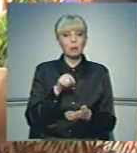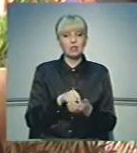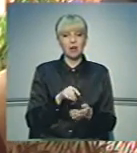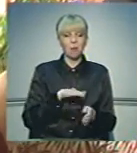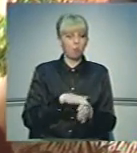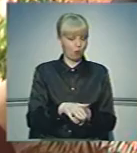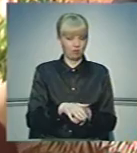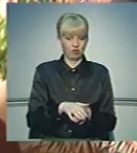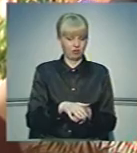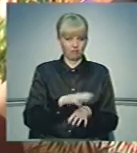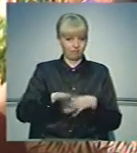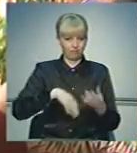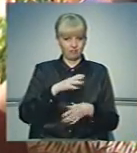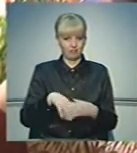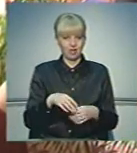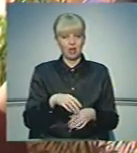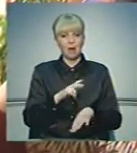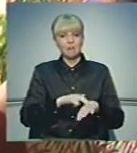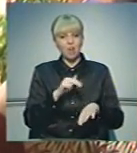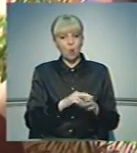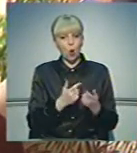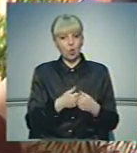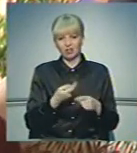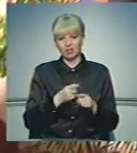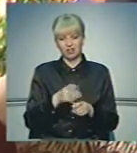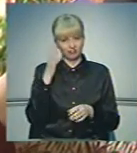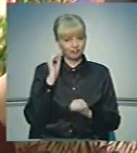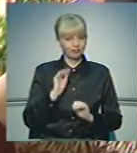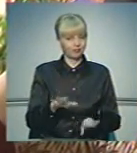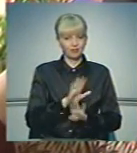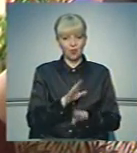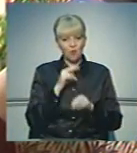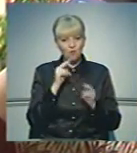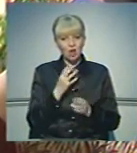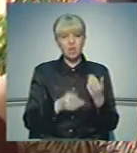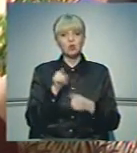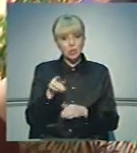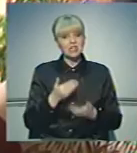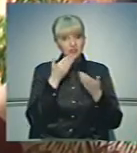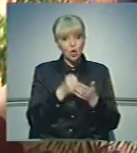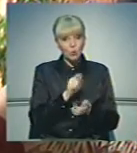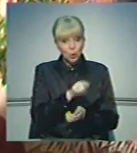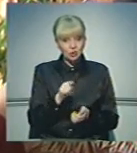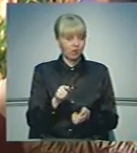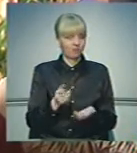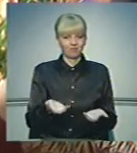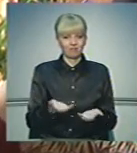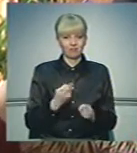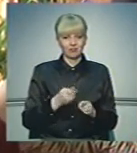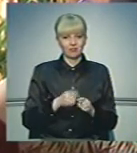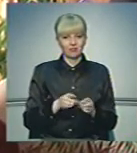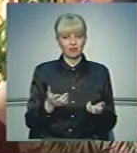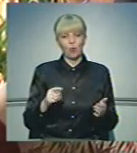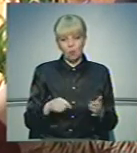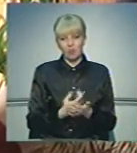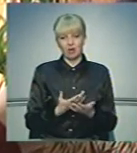повний безлад. Тобто правоохоронні органи на це не звертають уваги. Якщо ти звертаєшся до них, то це, в принципі, я ж